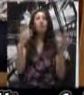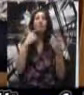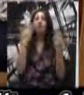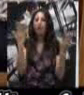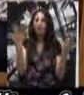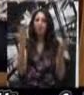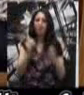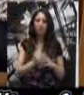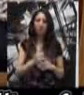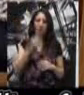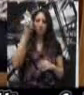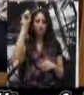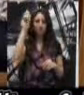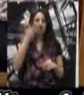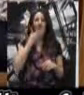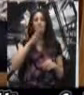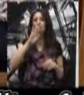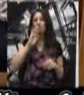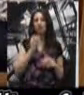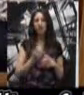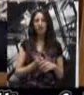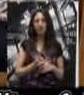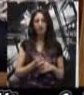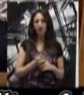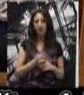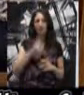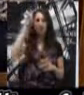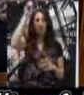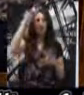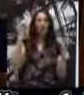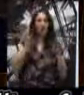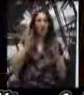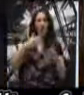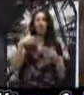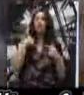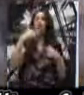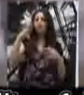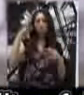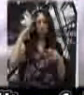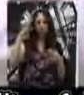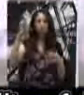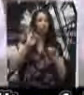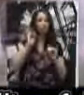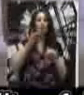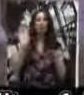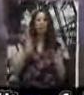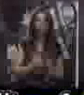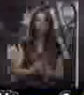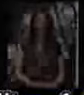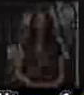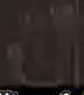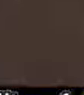رب ان شاء الله يا رب. الحمد لله الحمد لله كل الشكر ربنا كويس.